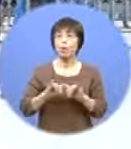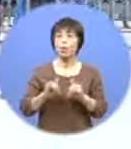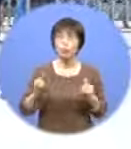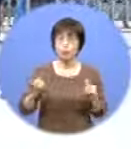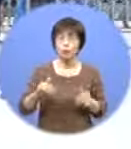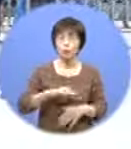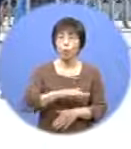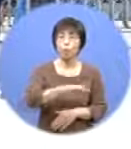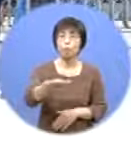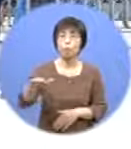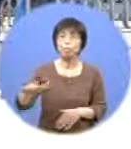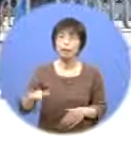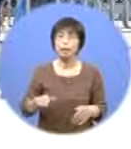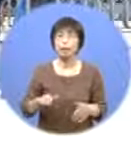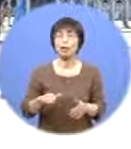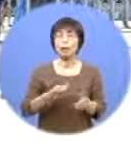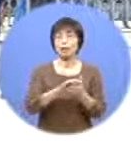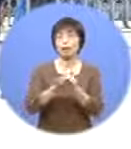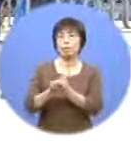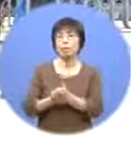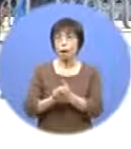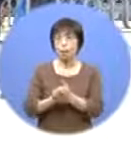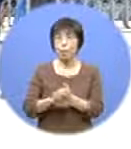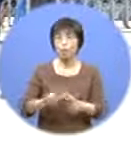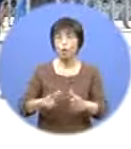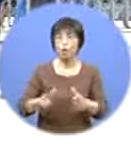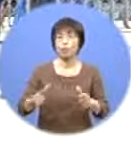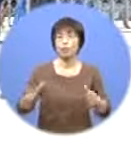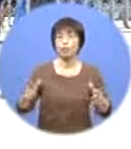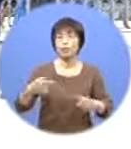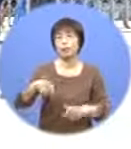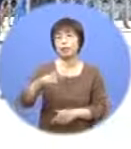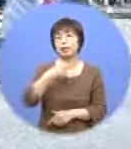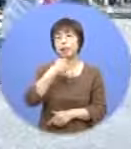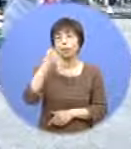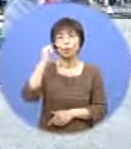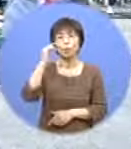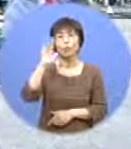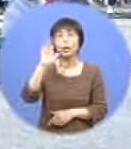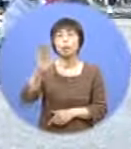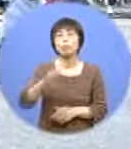なで仲間も増やしてやっていきたいなっていうふうに思ってますんで、はい、